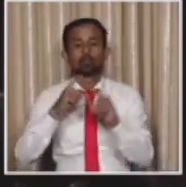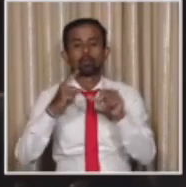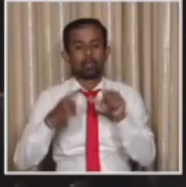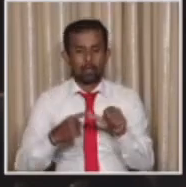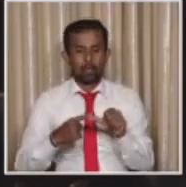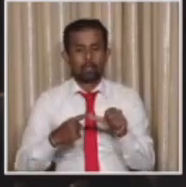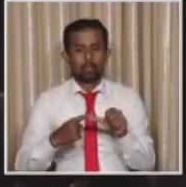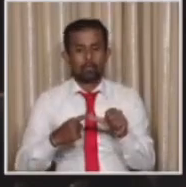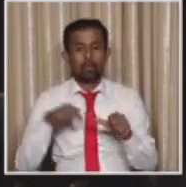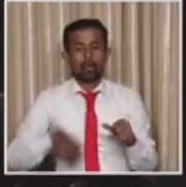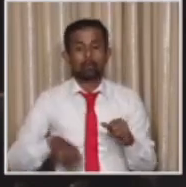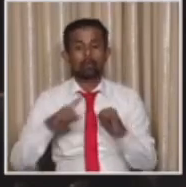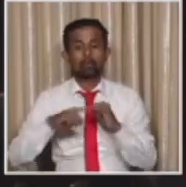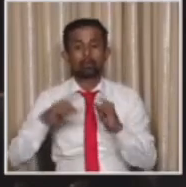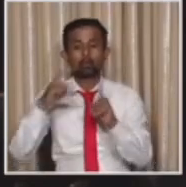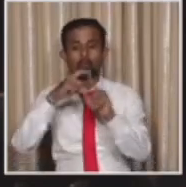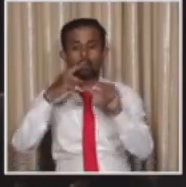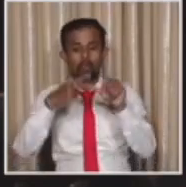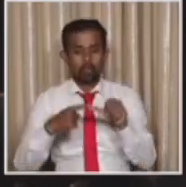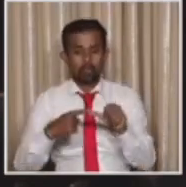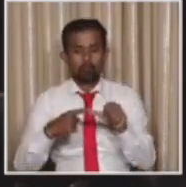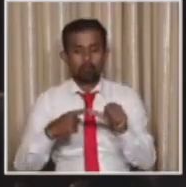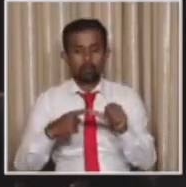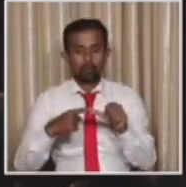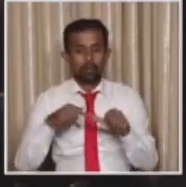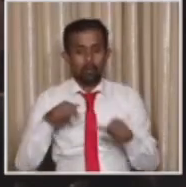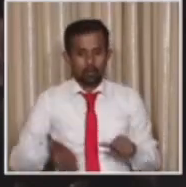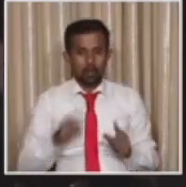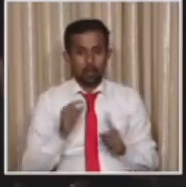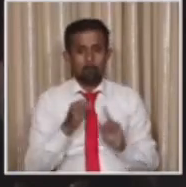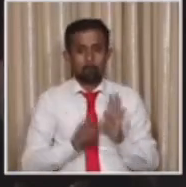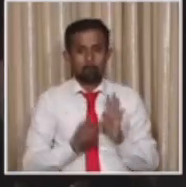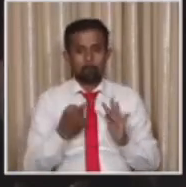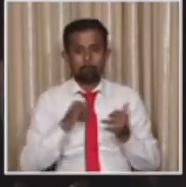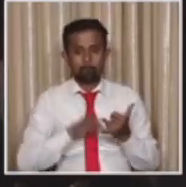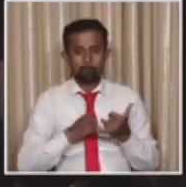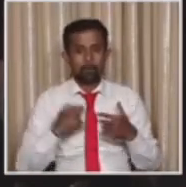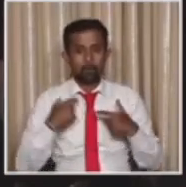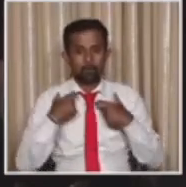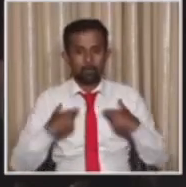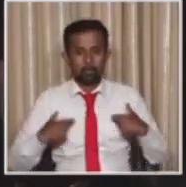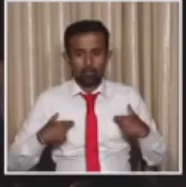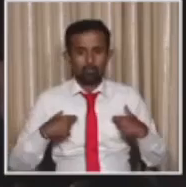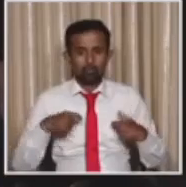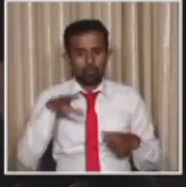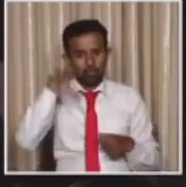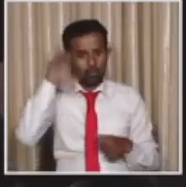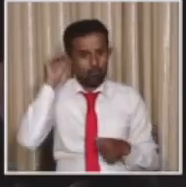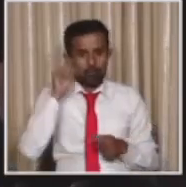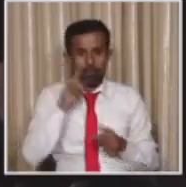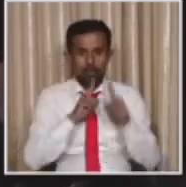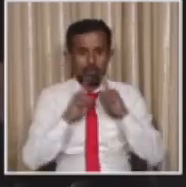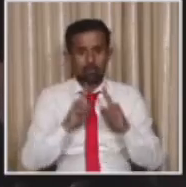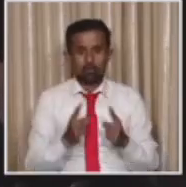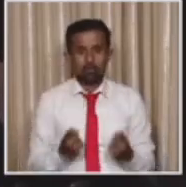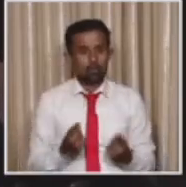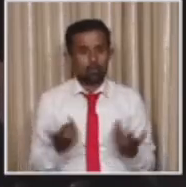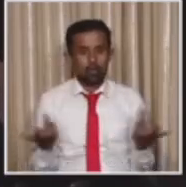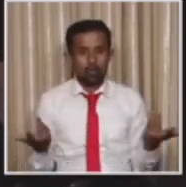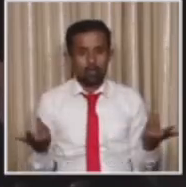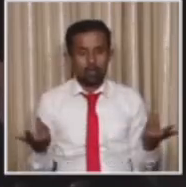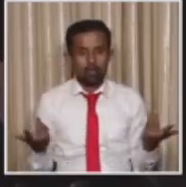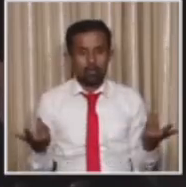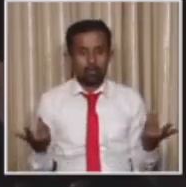අද UDA එකේ අපේ ප්‍රසන්න රත්නමැතිතුමාගේ නීතිඥ දැනුම පිළිබඳ අපිට කතා කරන්න ඕනේ නැහැ. ඒක නිසා